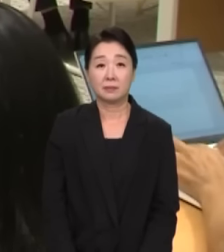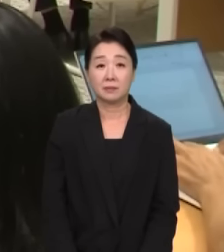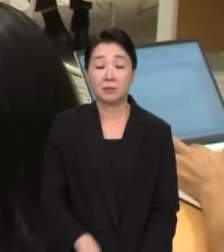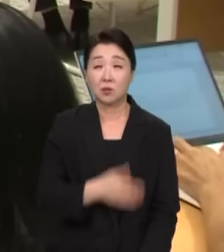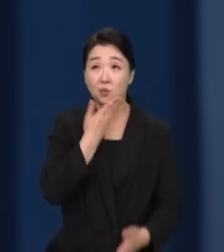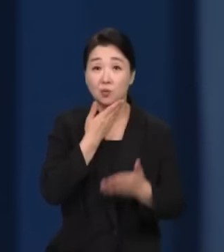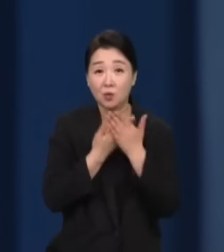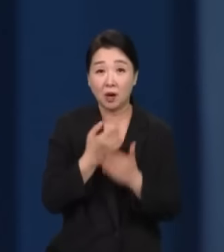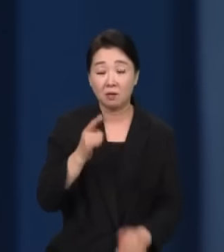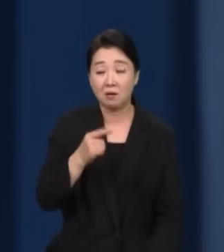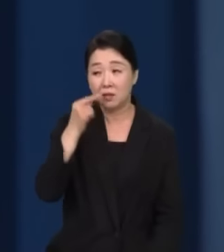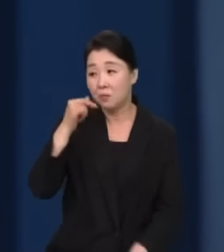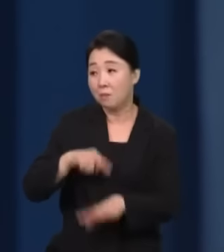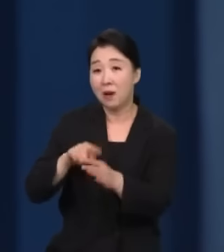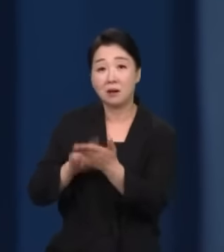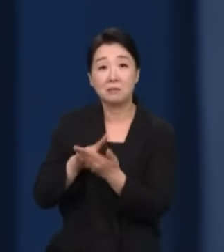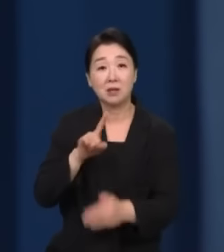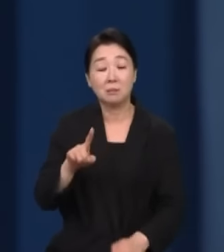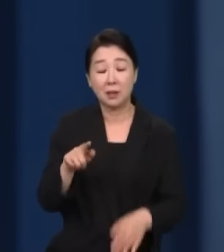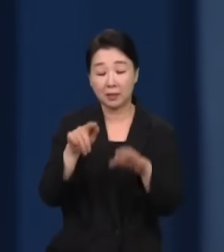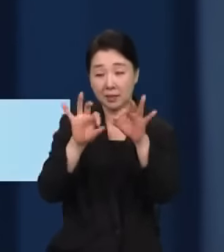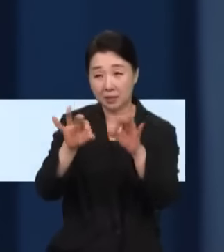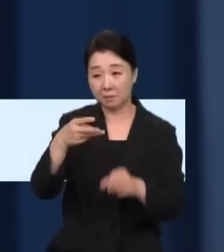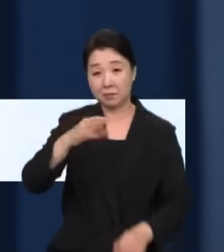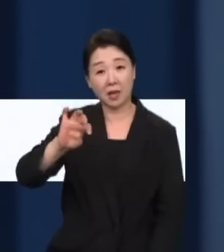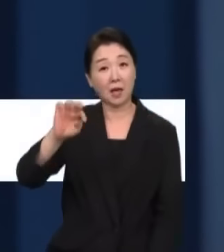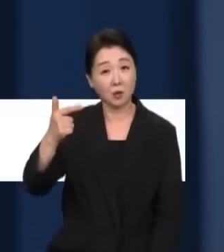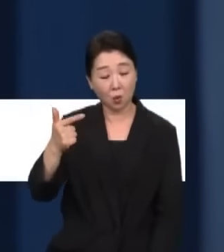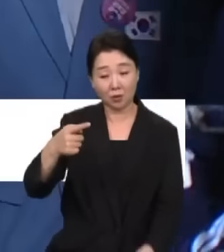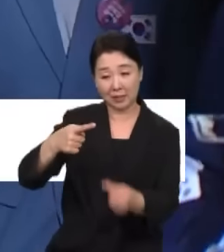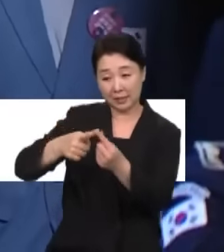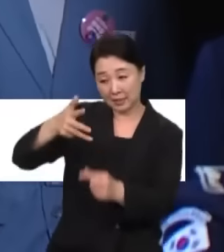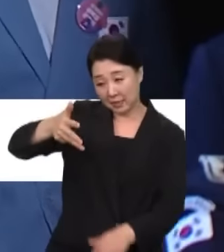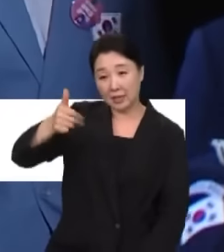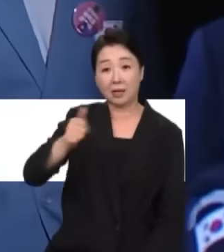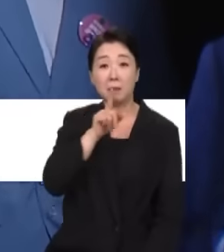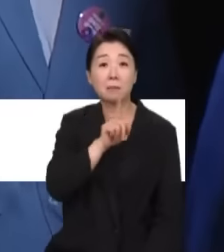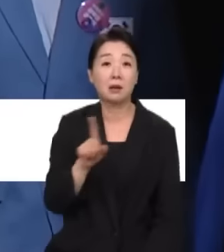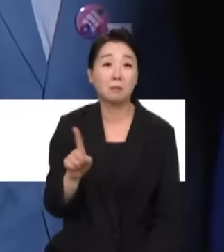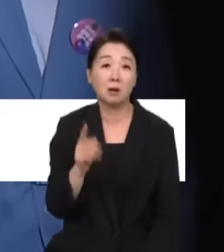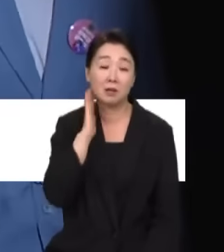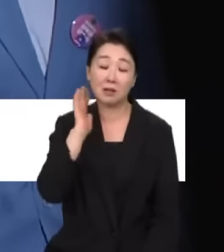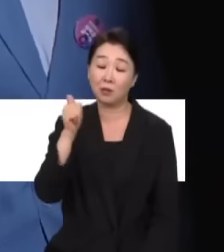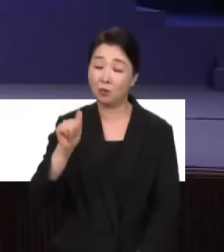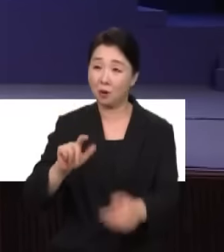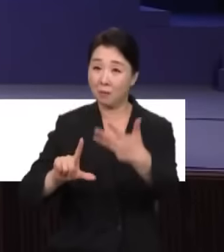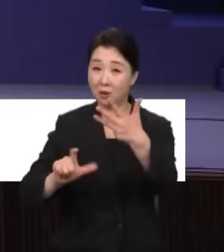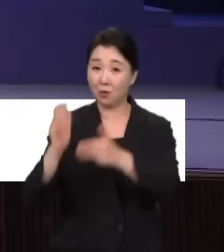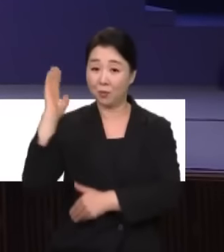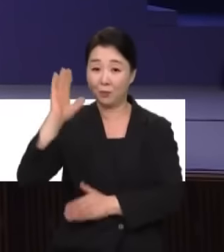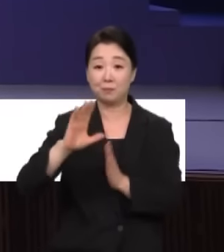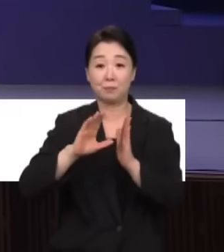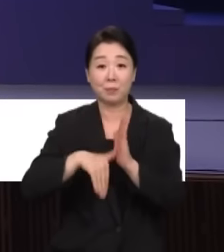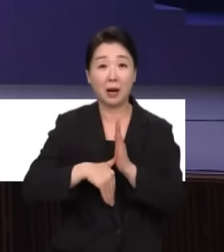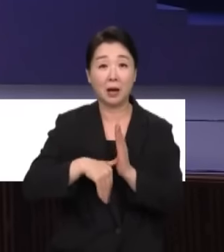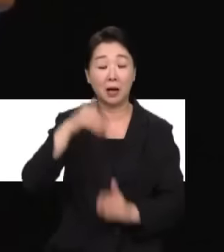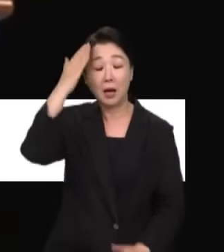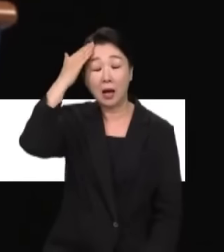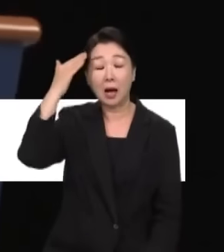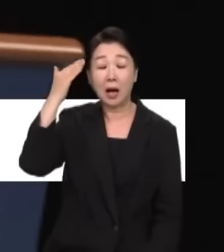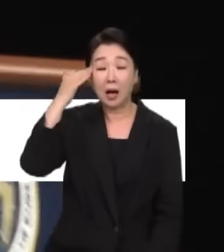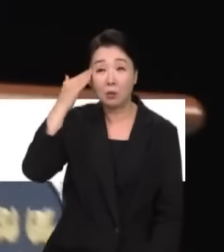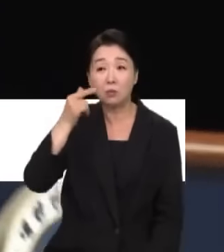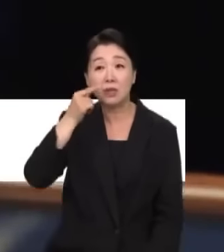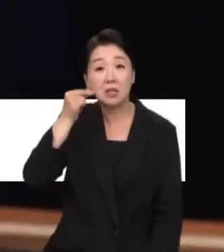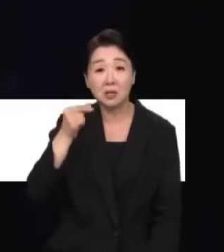중요한 건 일본의 마음이라는 김태효 국가안보실 1차장의 발언은 대통령 광복절 경축사에서 한일 과거사